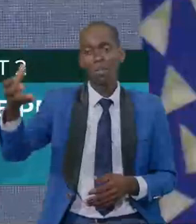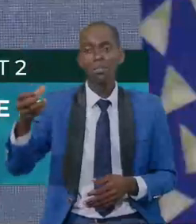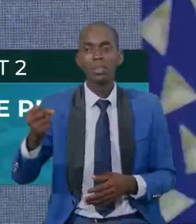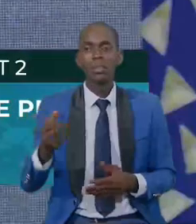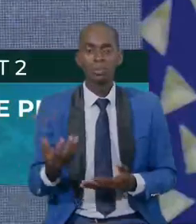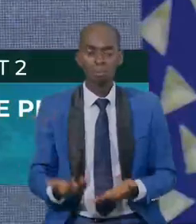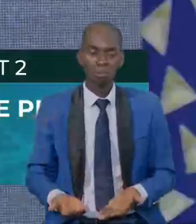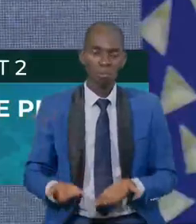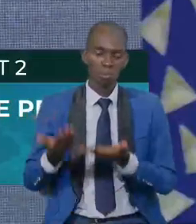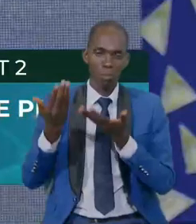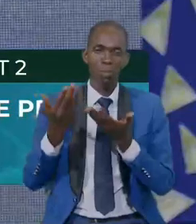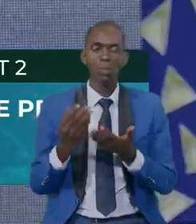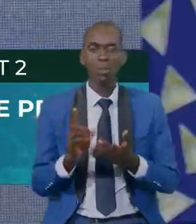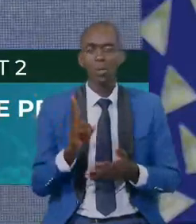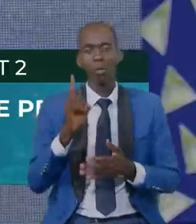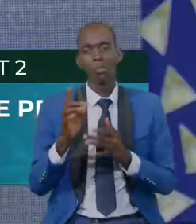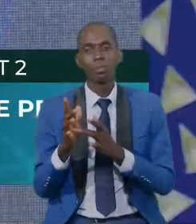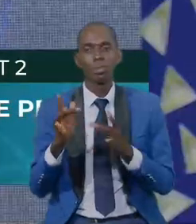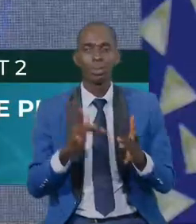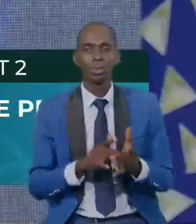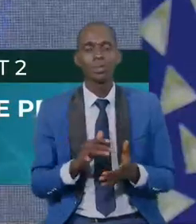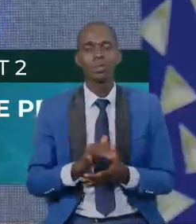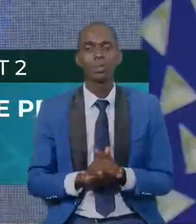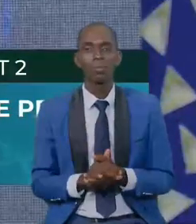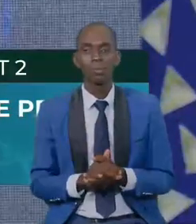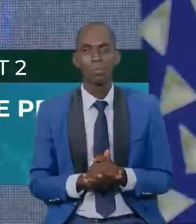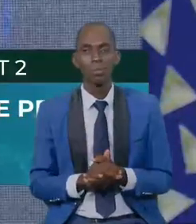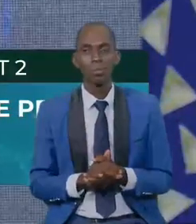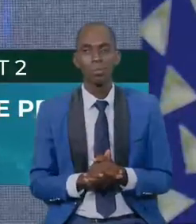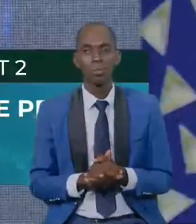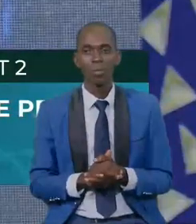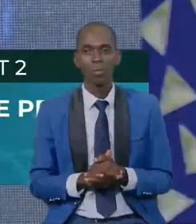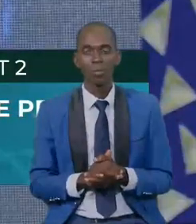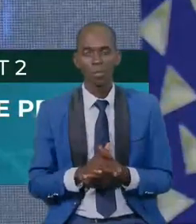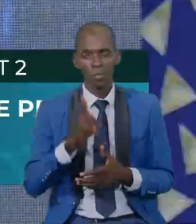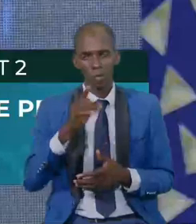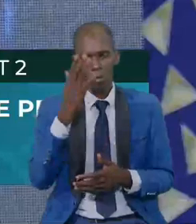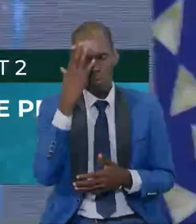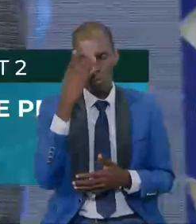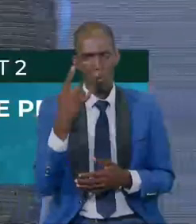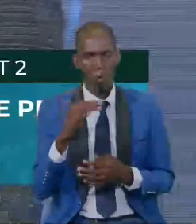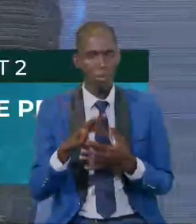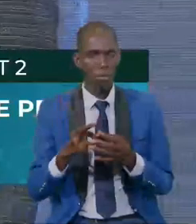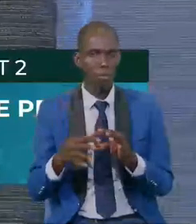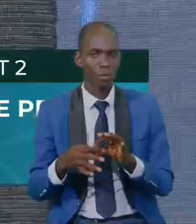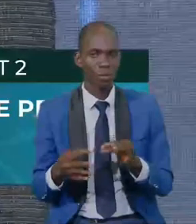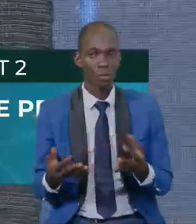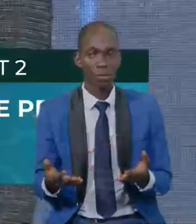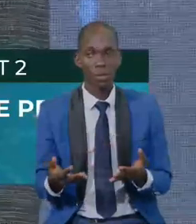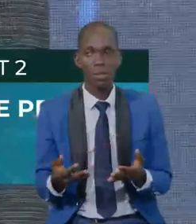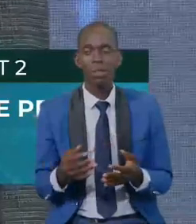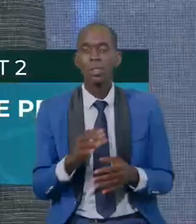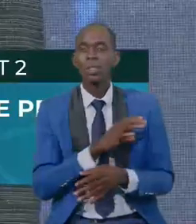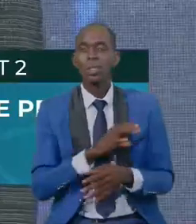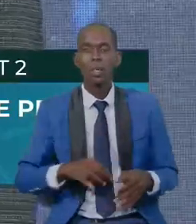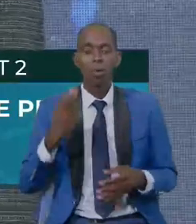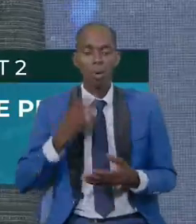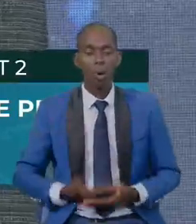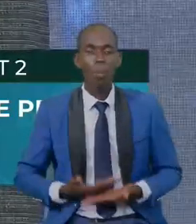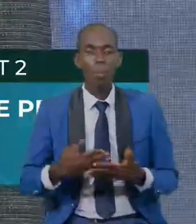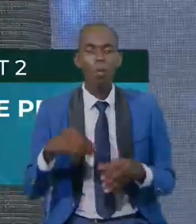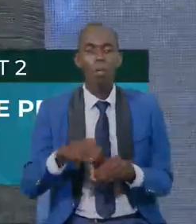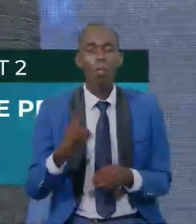30. Le Dieu de nos pères a ressuscité Jésus. Vous connaissez bien l'histoire. Il